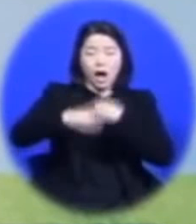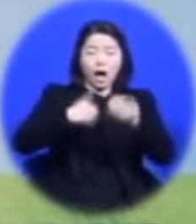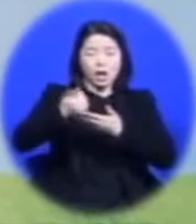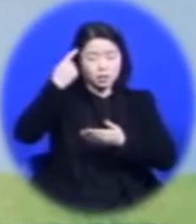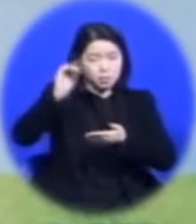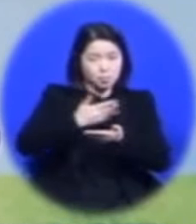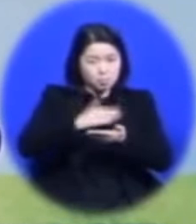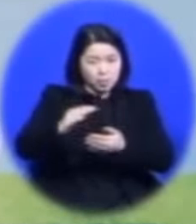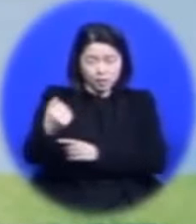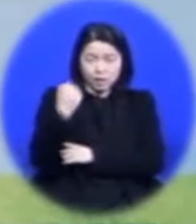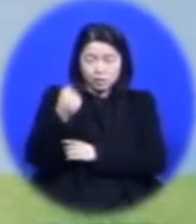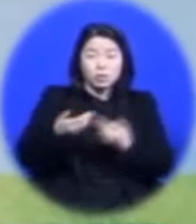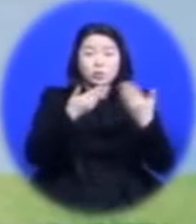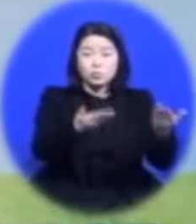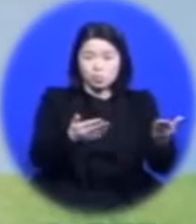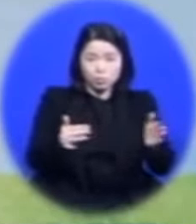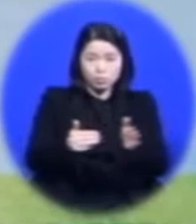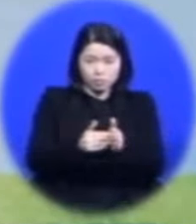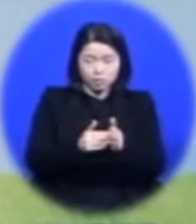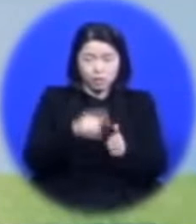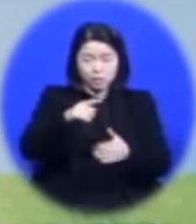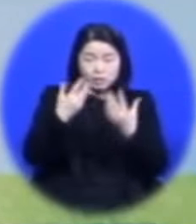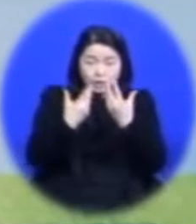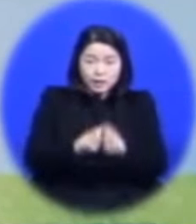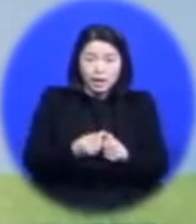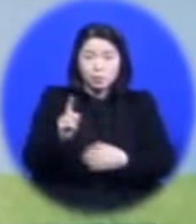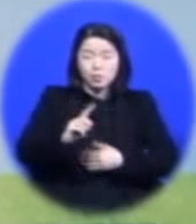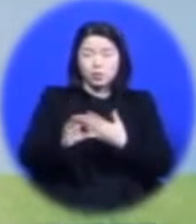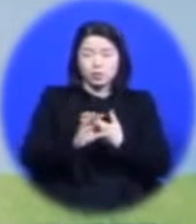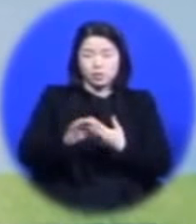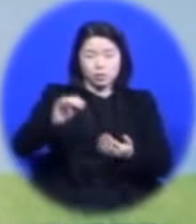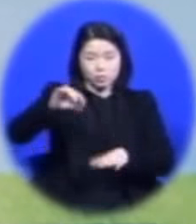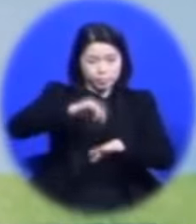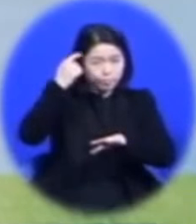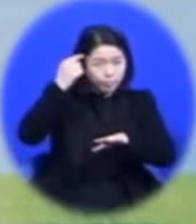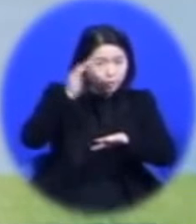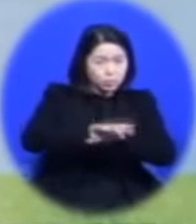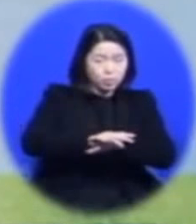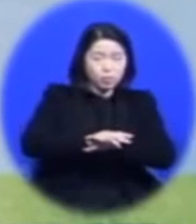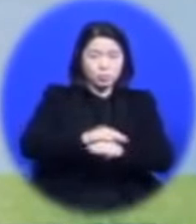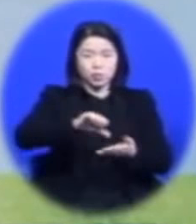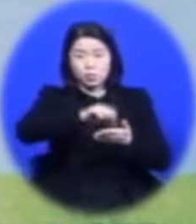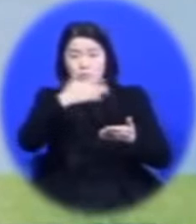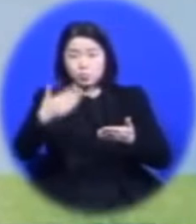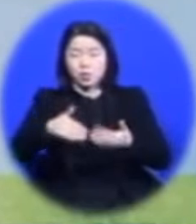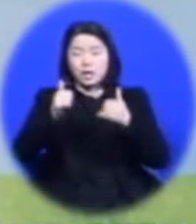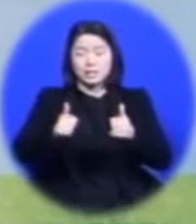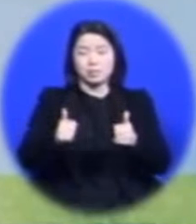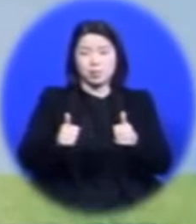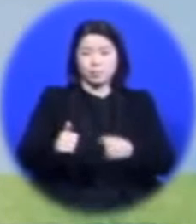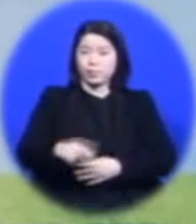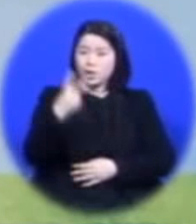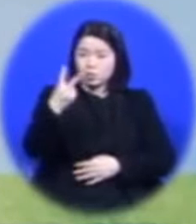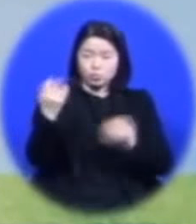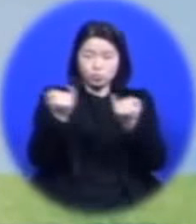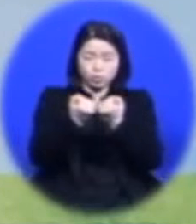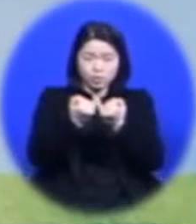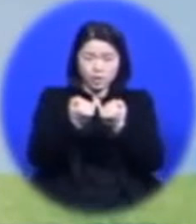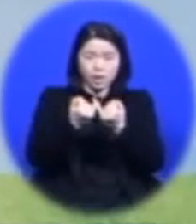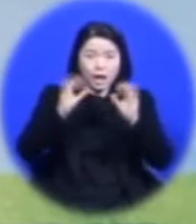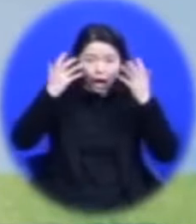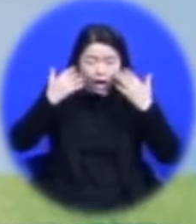그 사례가 솔로몬의 유명한 재판이 두 여인이 아이를